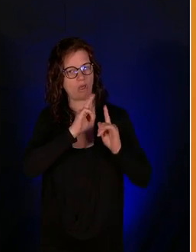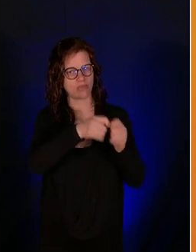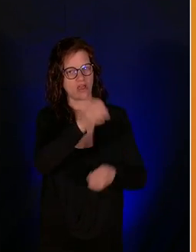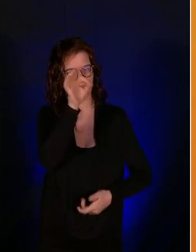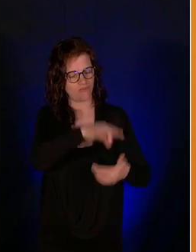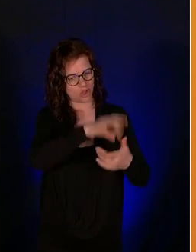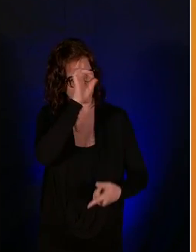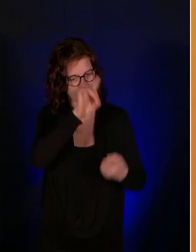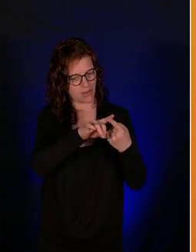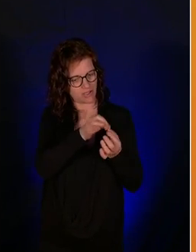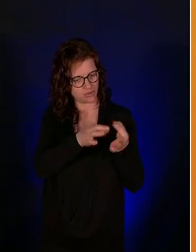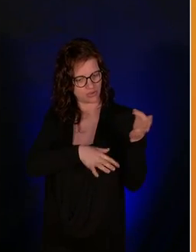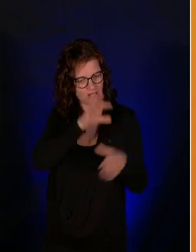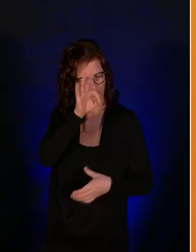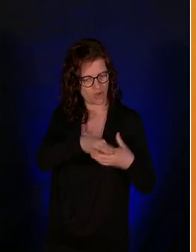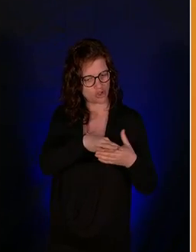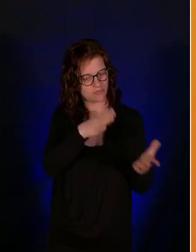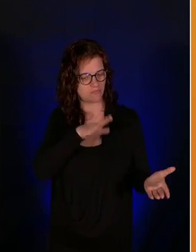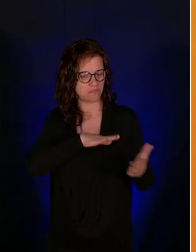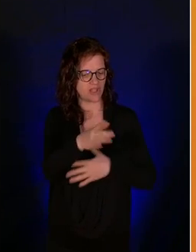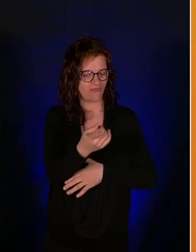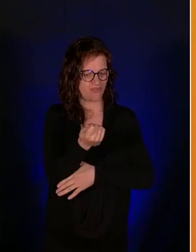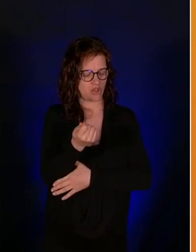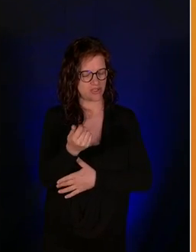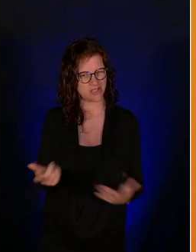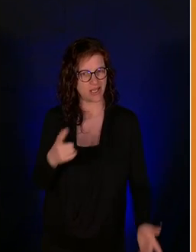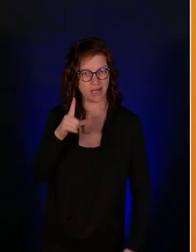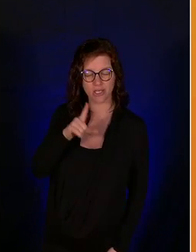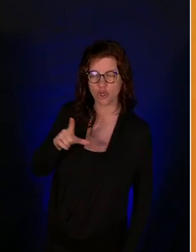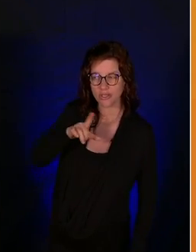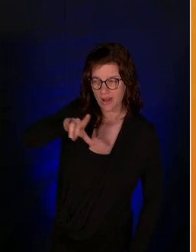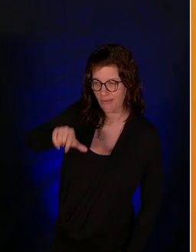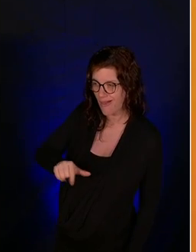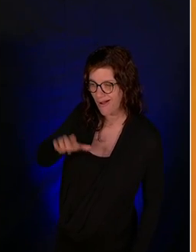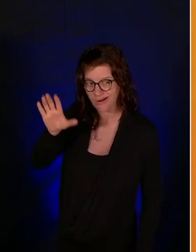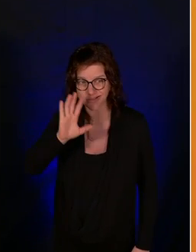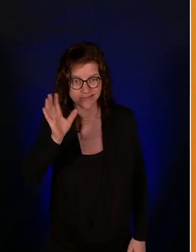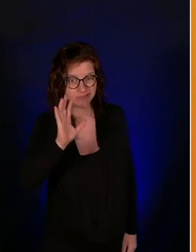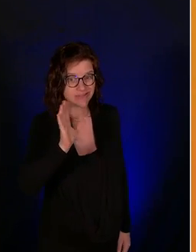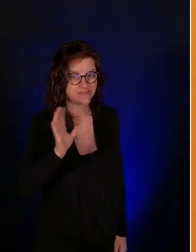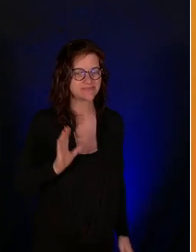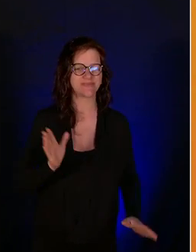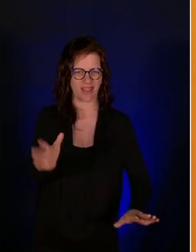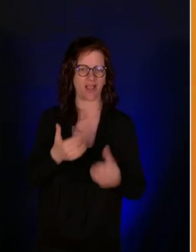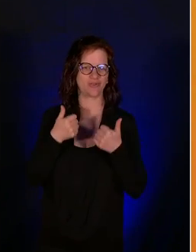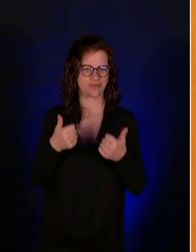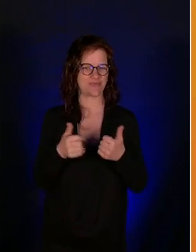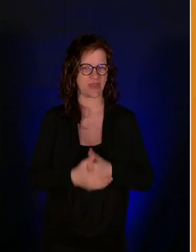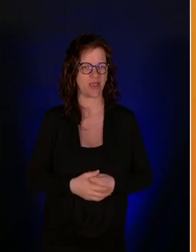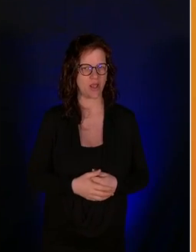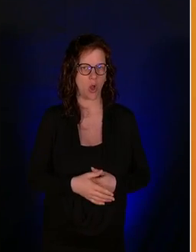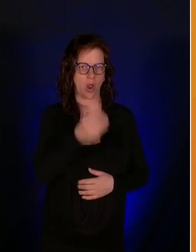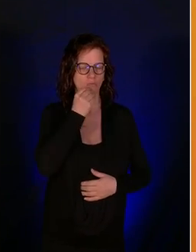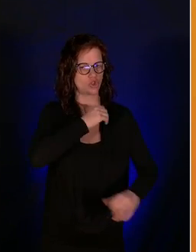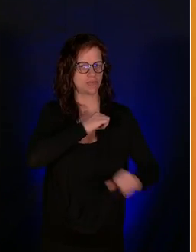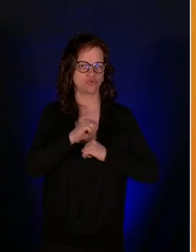le bilan financier. Lionel, es-tu là ? Et si tu... Voilà, magnifique, mangerbouger.fr,